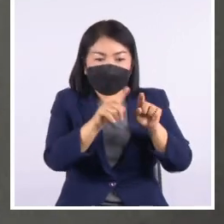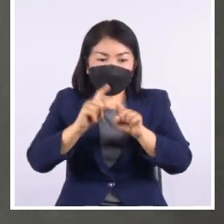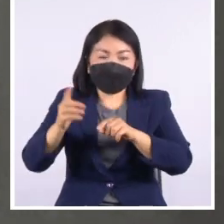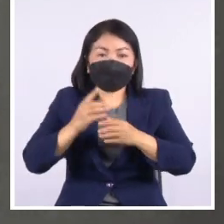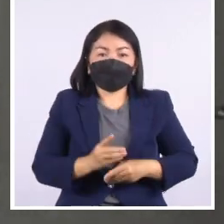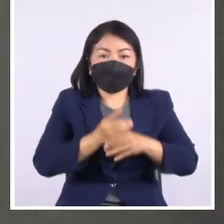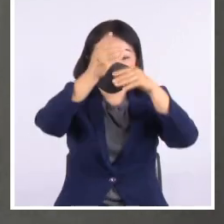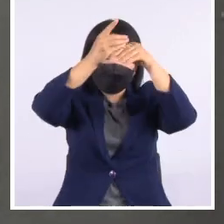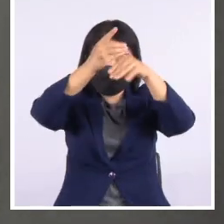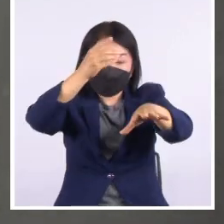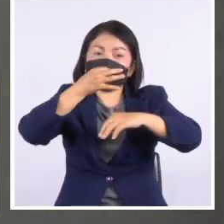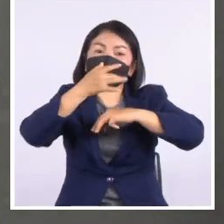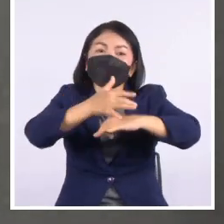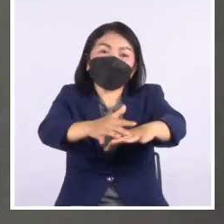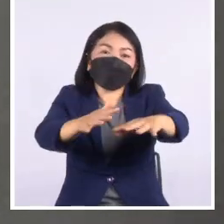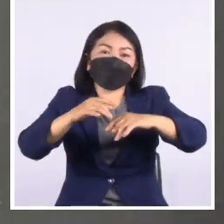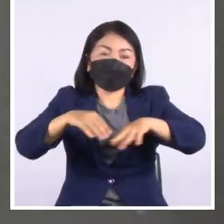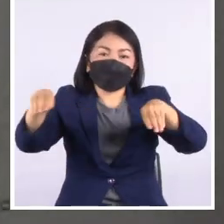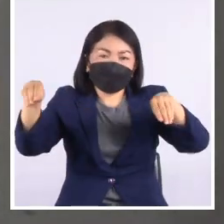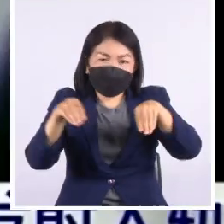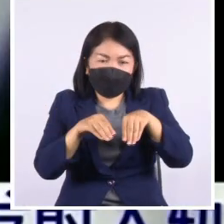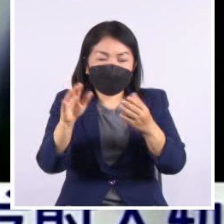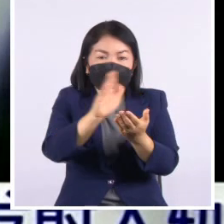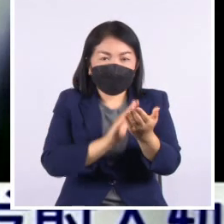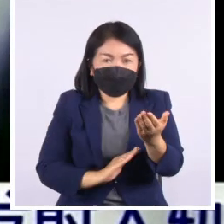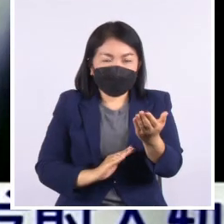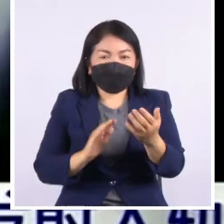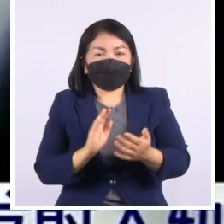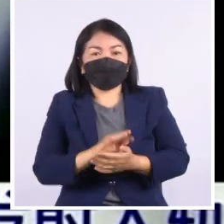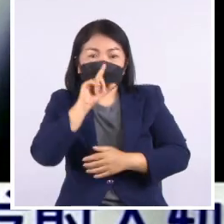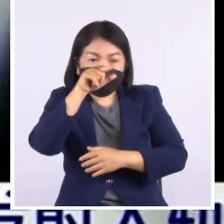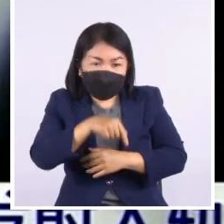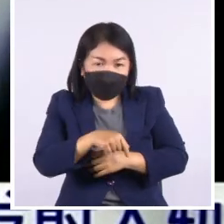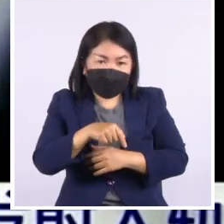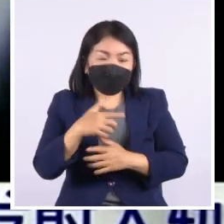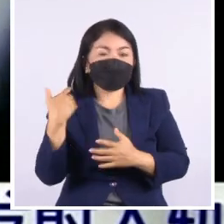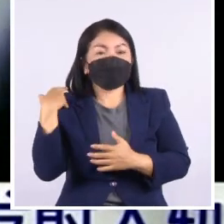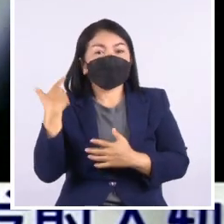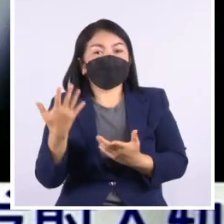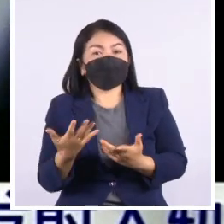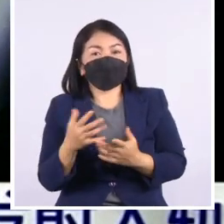สู่ทะเลมหาสมุทรแปซิฟิกใกล้กับนิวซีแลนด์ซึ่งคิดเป็น 70% ของผิวโลกขณะที่กาห